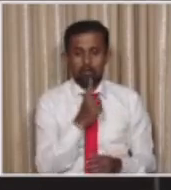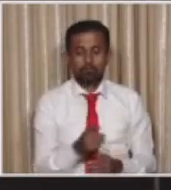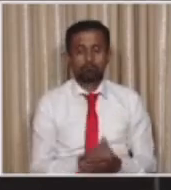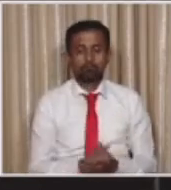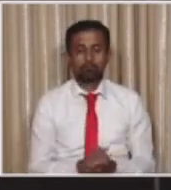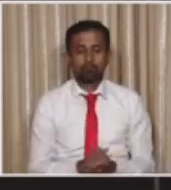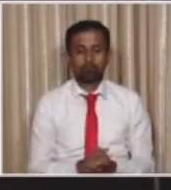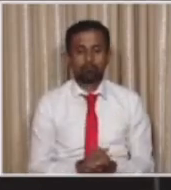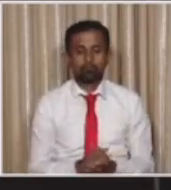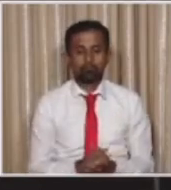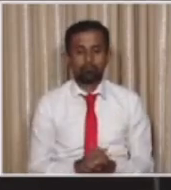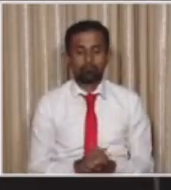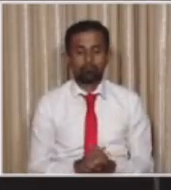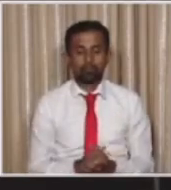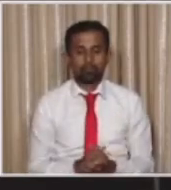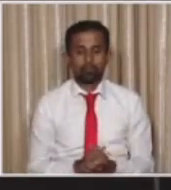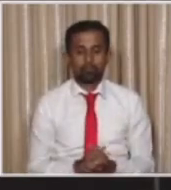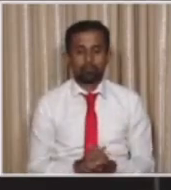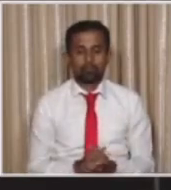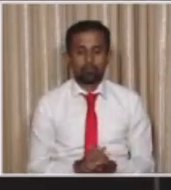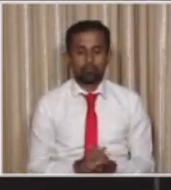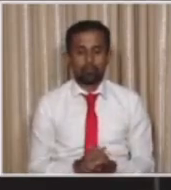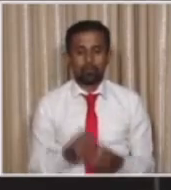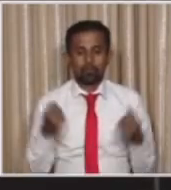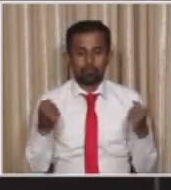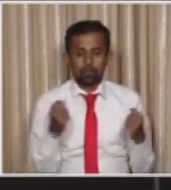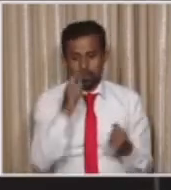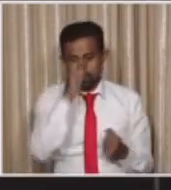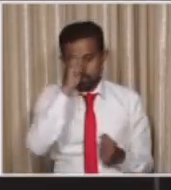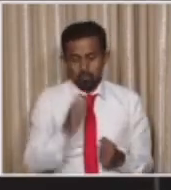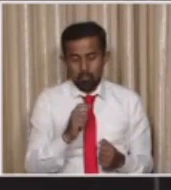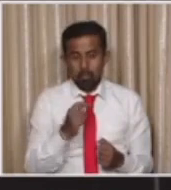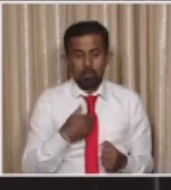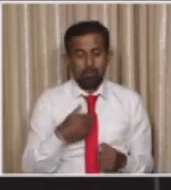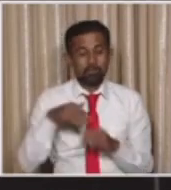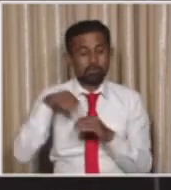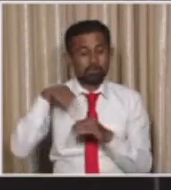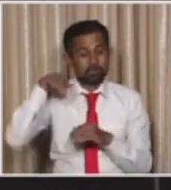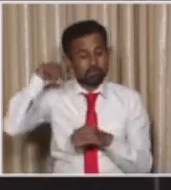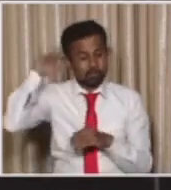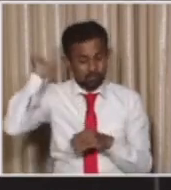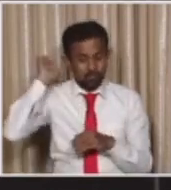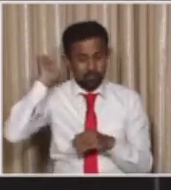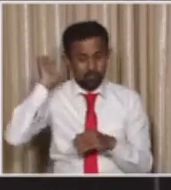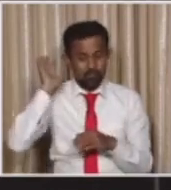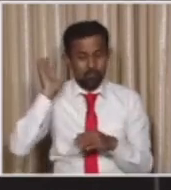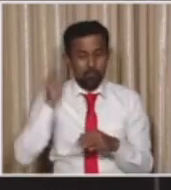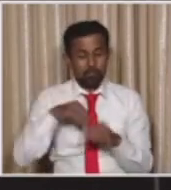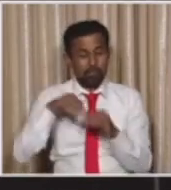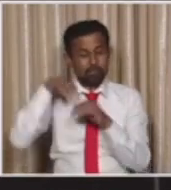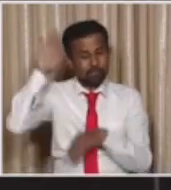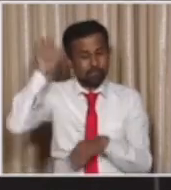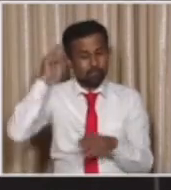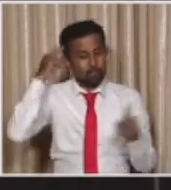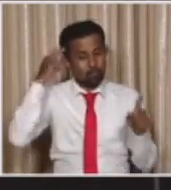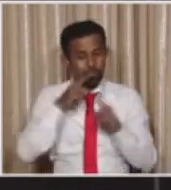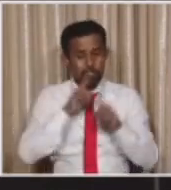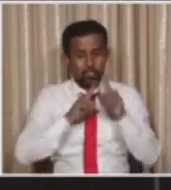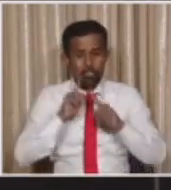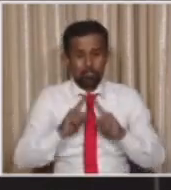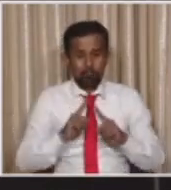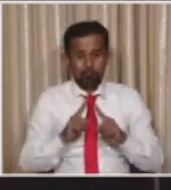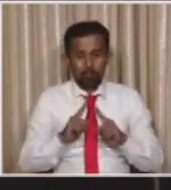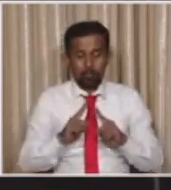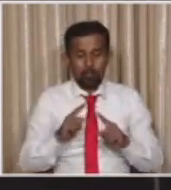තියෙනවා. අත වශයෙන්ම ගරු සභාපතිතුමනි මේ තමයි අපේ ඉතිහාසය. එතකොට අපි ඉතිහාසය ගැන කියනකොට මට මේ